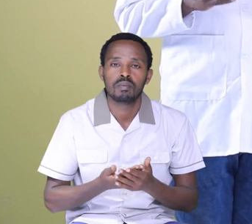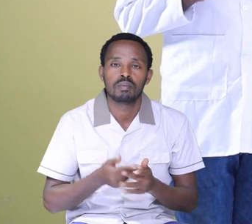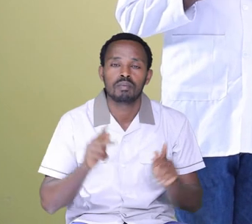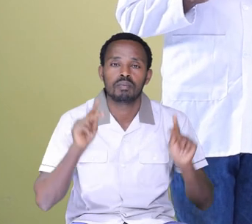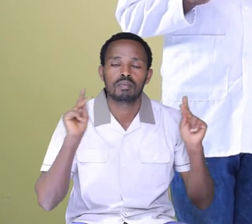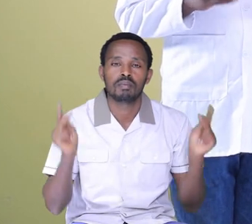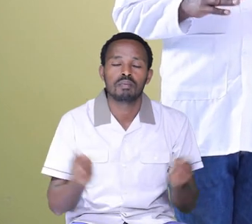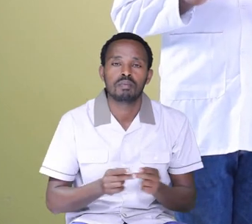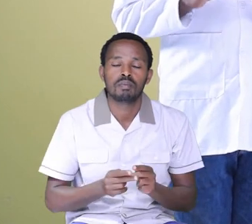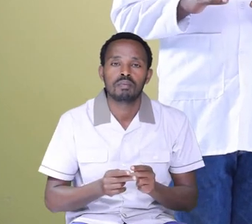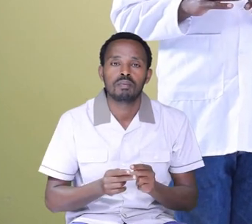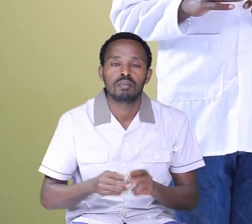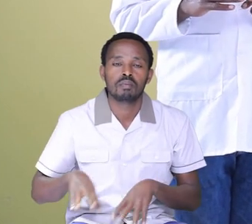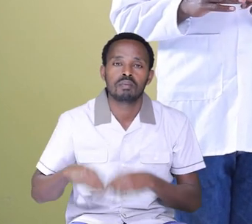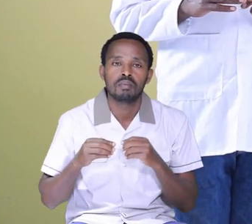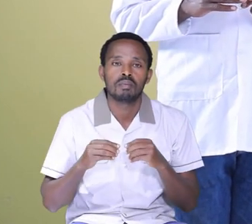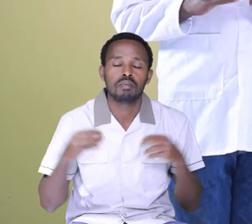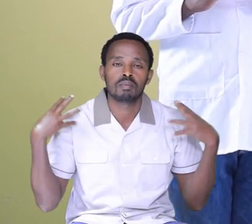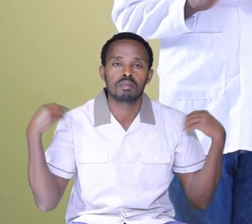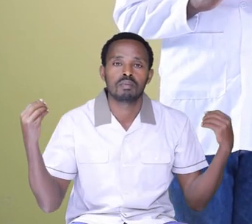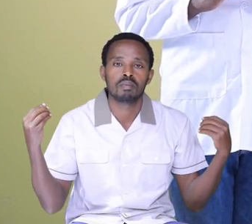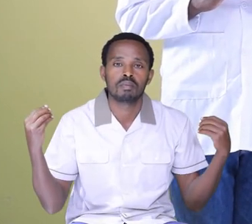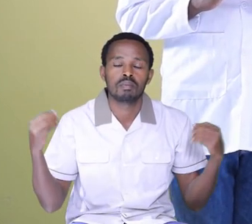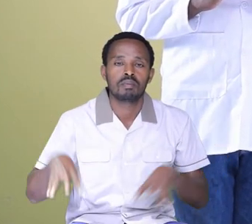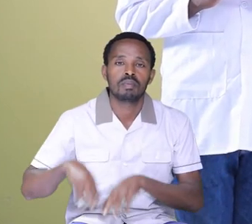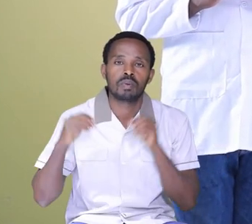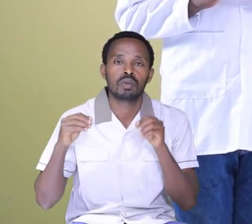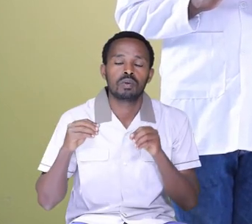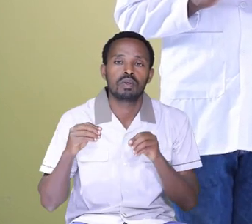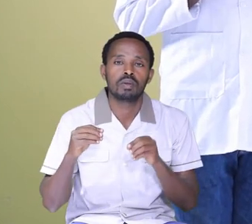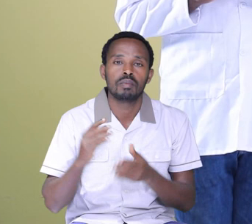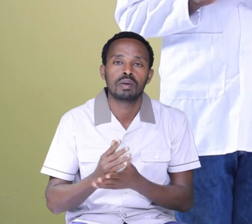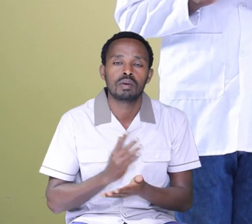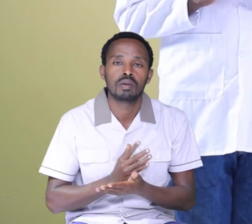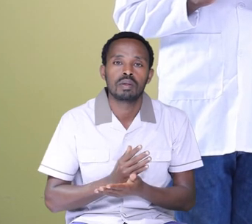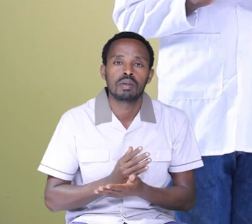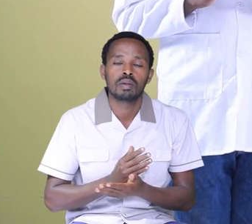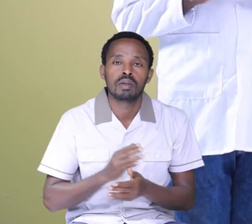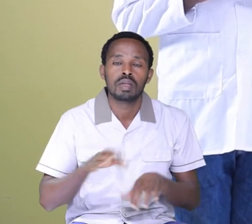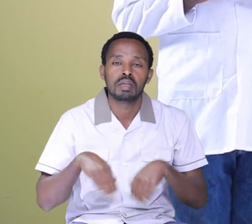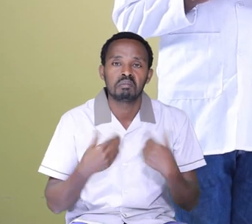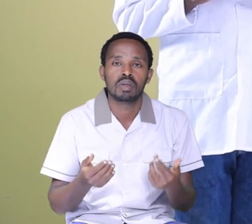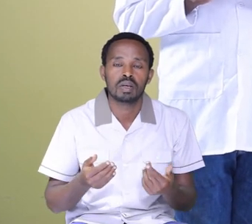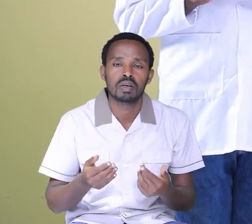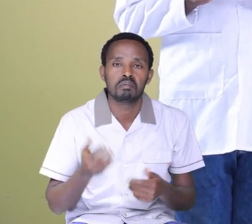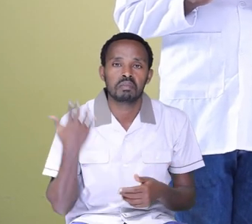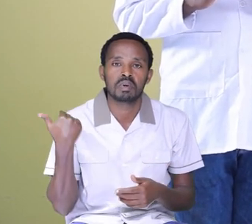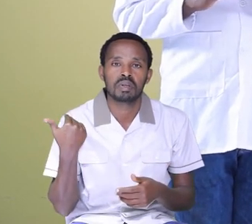akkam, nagaa keessani, baga nagaa taatan. Barattoota, barnoonni akkam ture, namatti